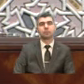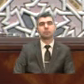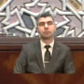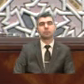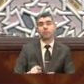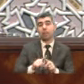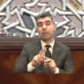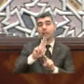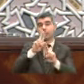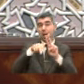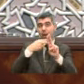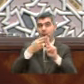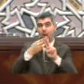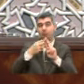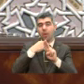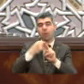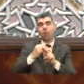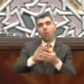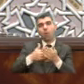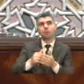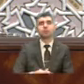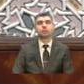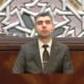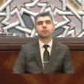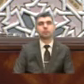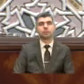الرد للجواب والرد.